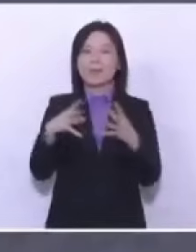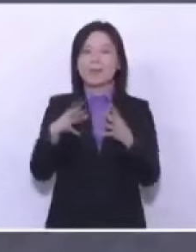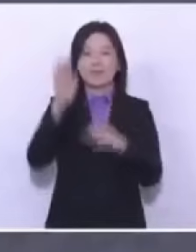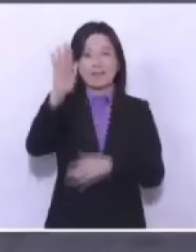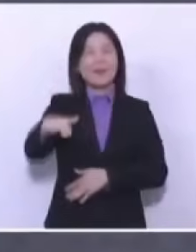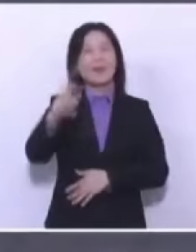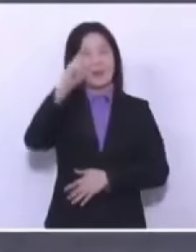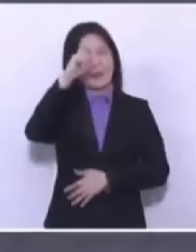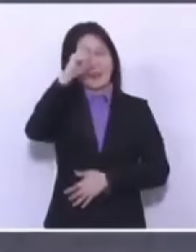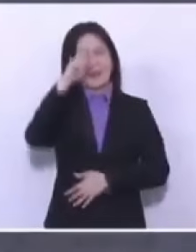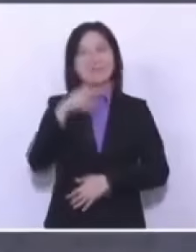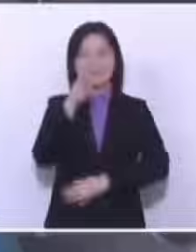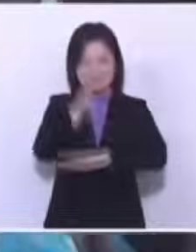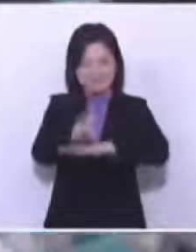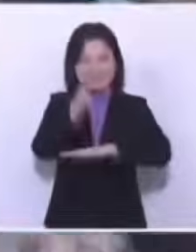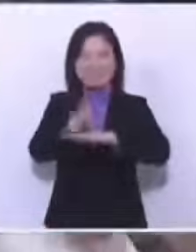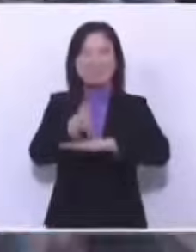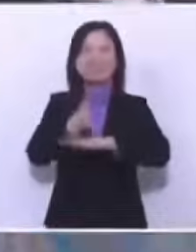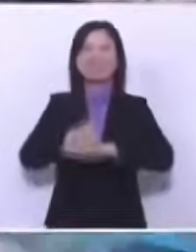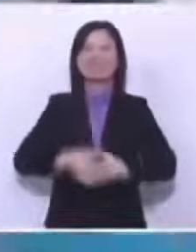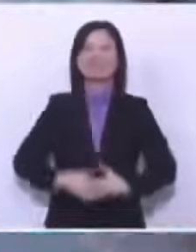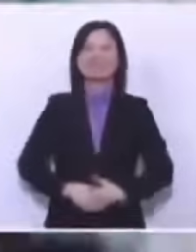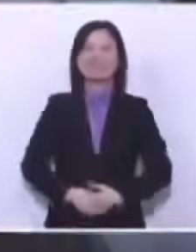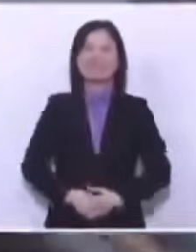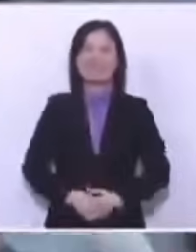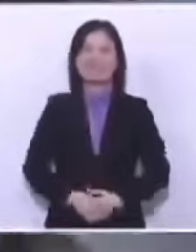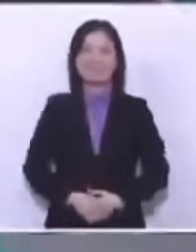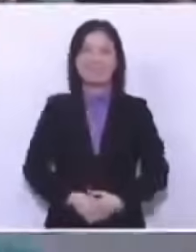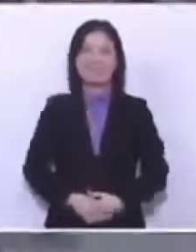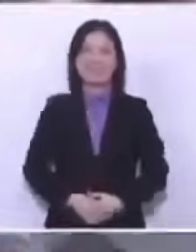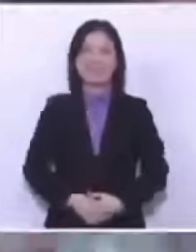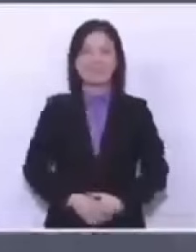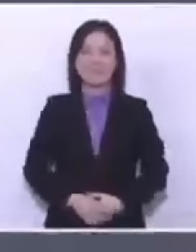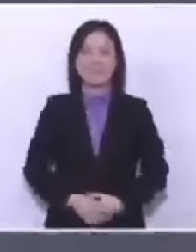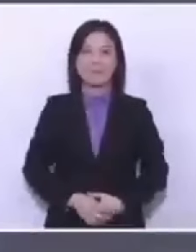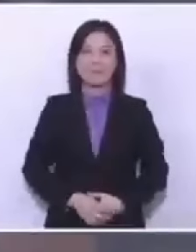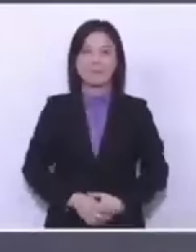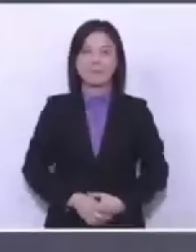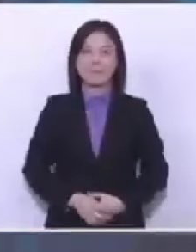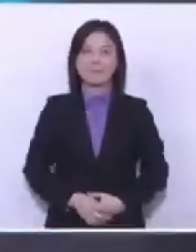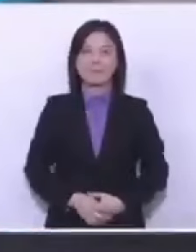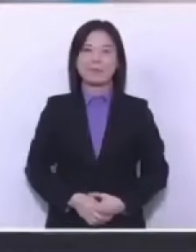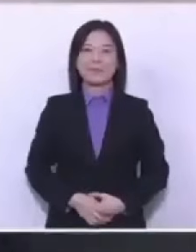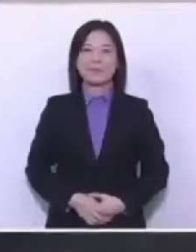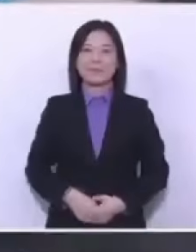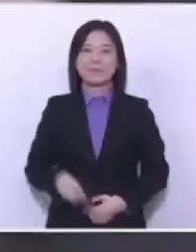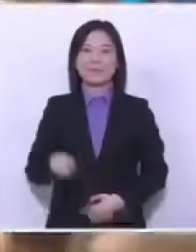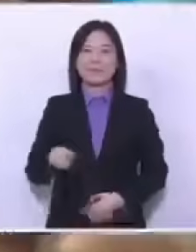未来。谢谢大家。 来，我们都先